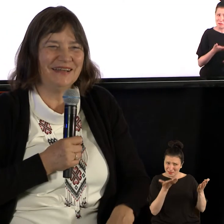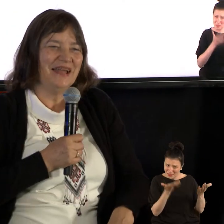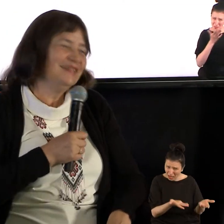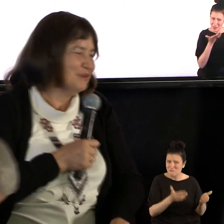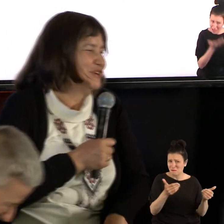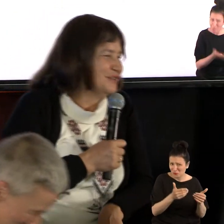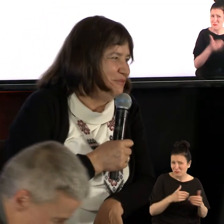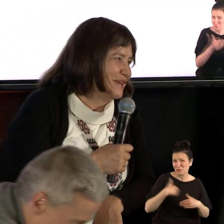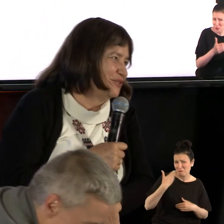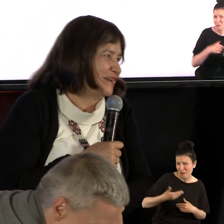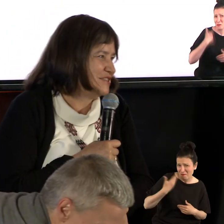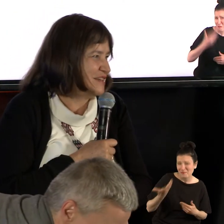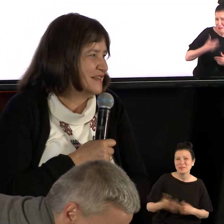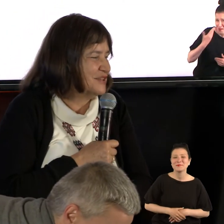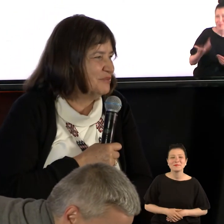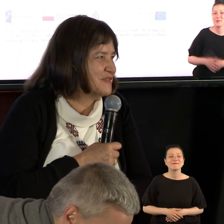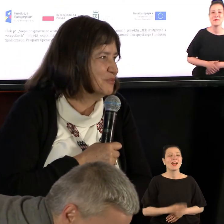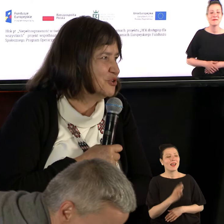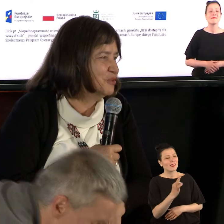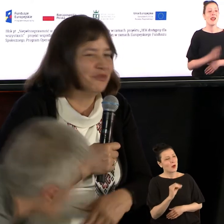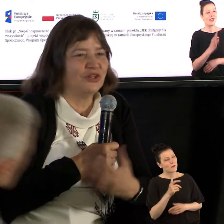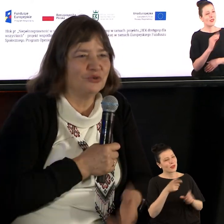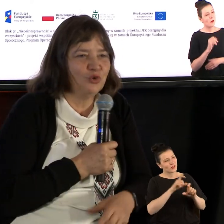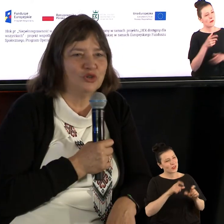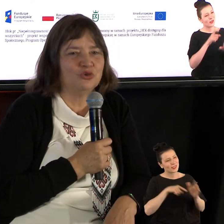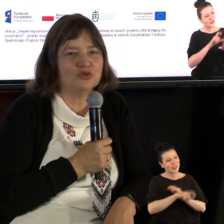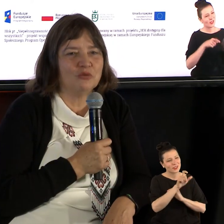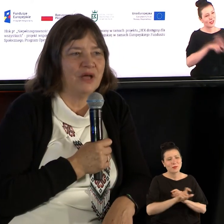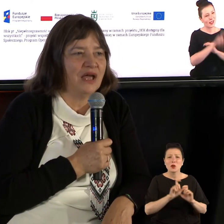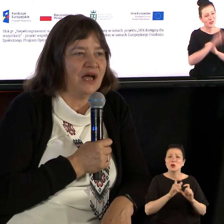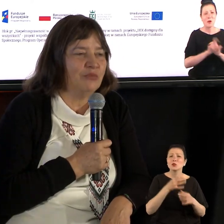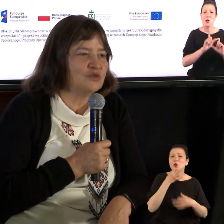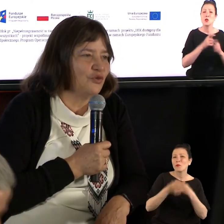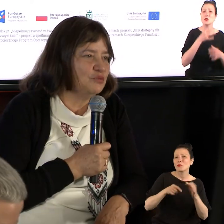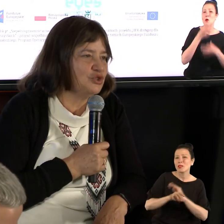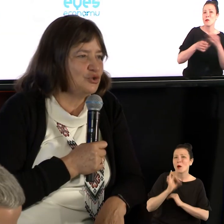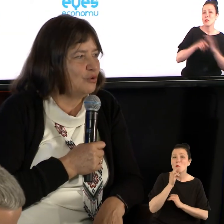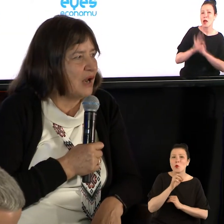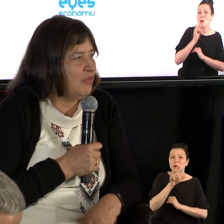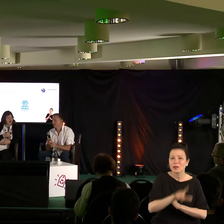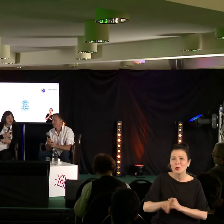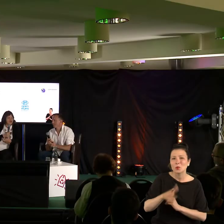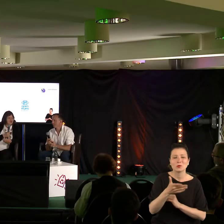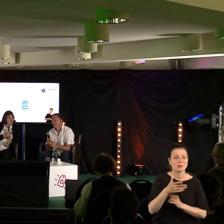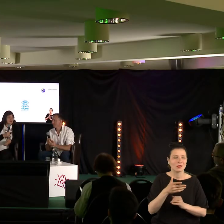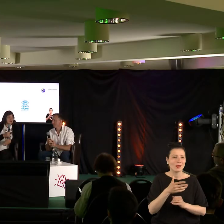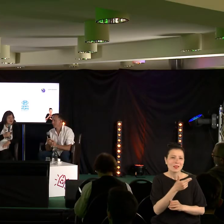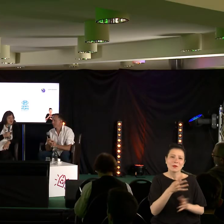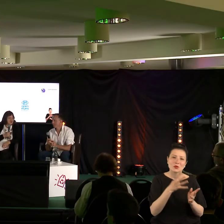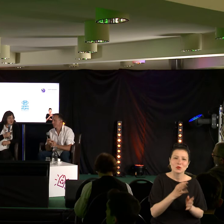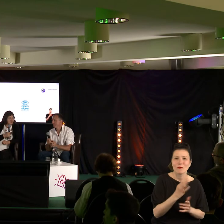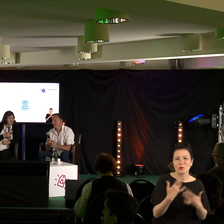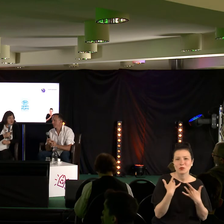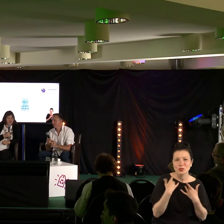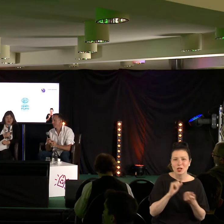prawda? Dobrze, Tomek, to teraz czas dla ciebie. Co byś ty powiedział młodym ludziom albo o swoim życiu, albo o jakichś kwestiach, które są